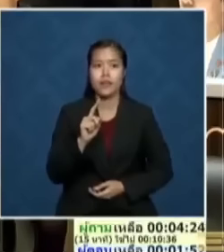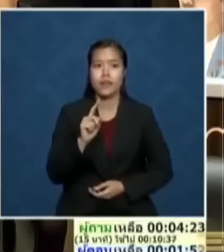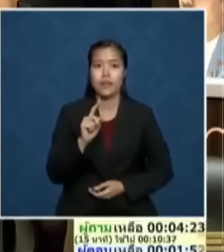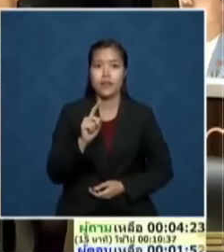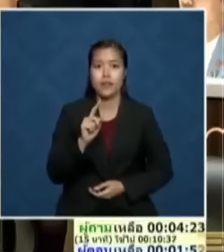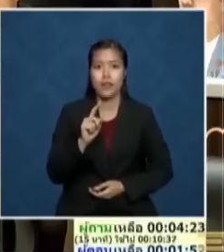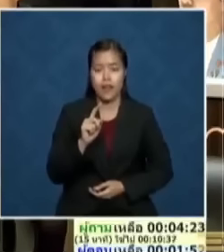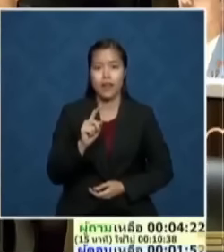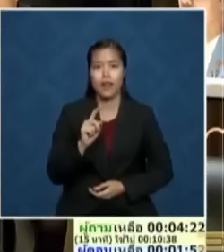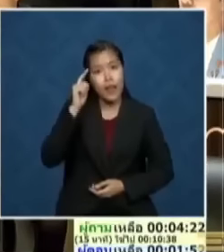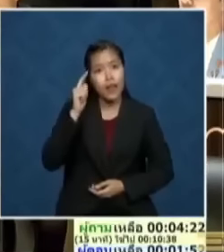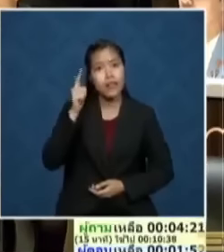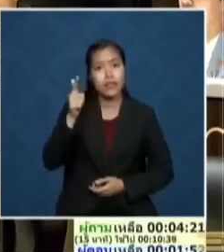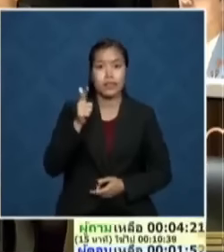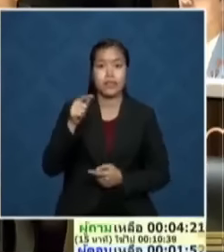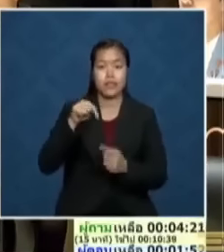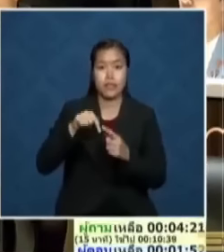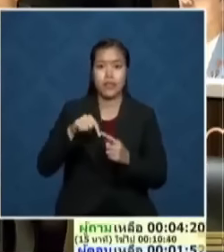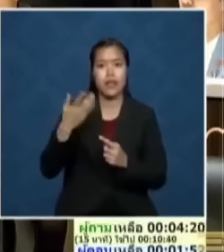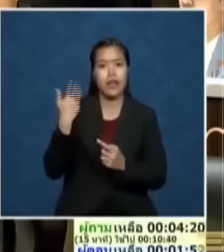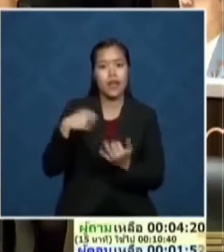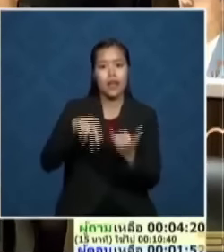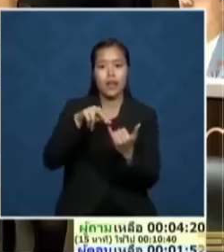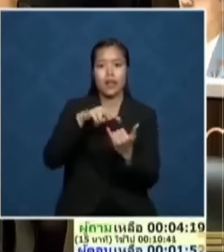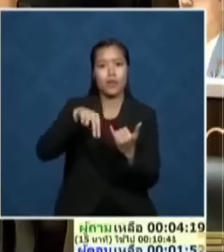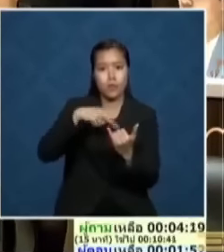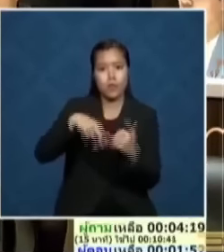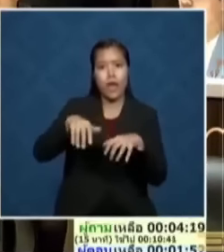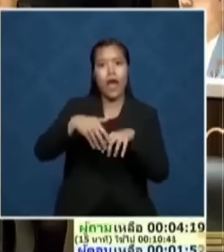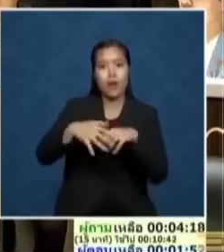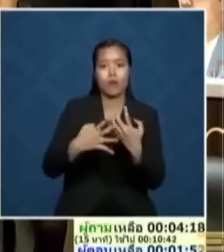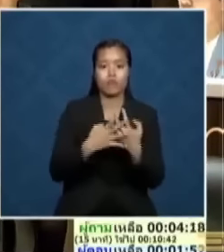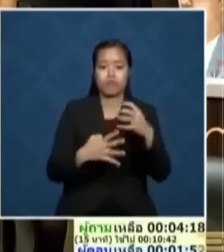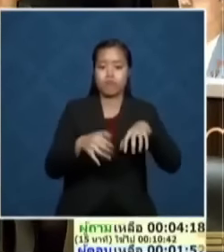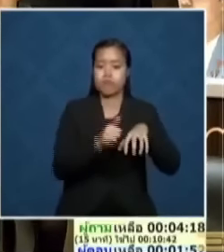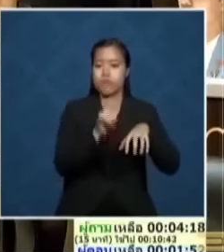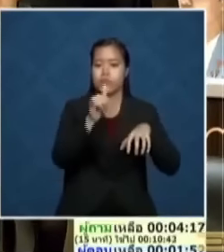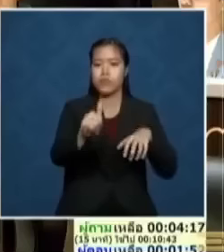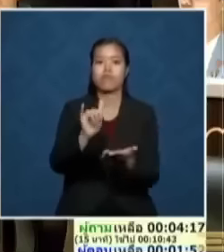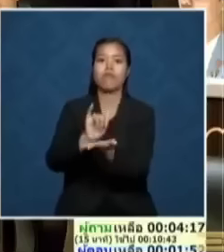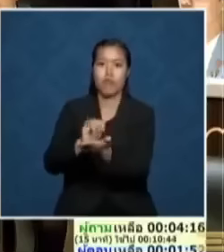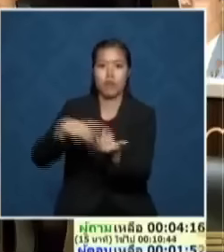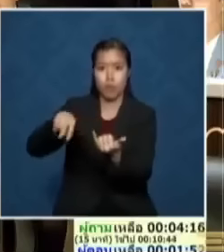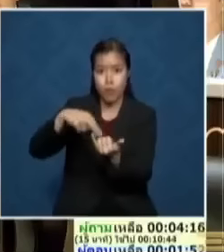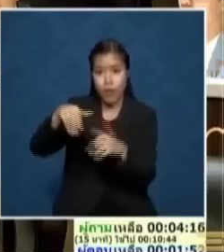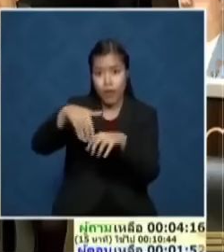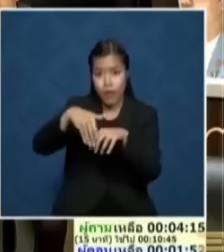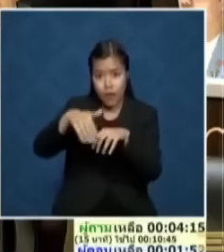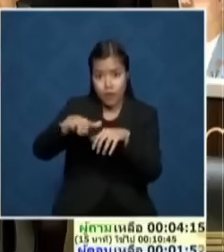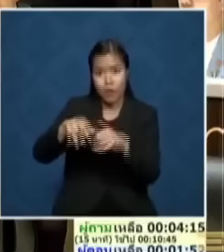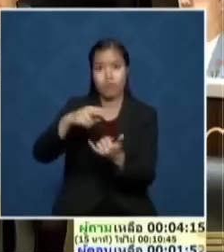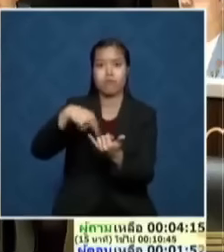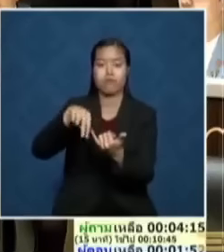ฏิปักษ์กับรัฐบาลพลเอกประยุทธ์แล้วท่านก็มีคดี112อยู่แล้วท่านก็ร่วมกับกลุ่มที่ไปม็อบ3นิ้วที่มี